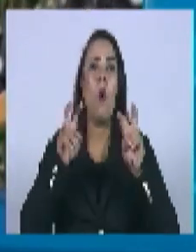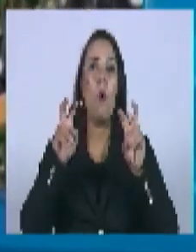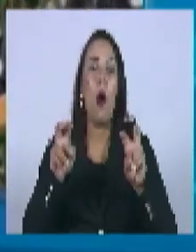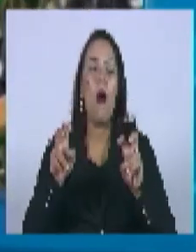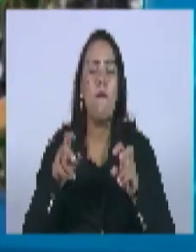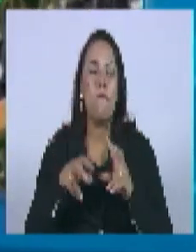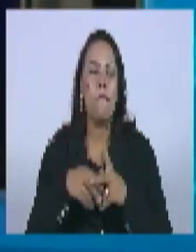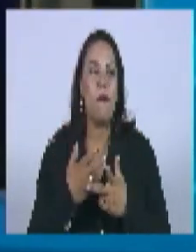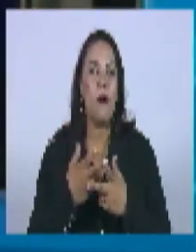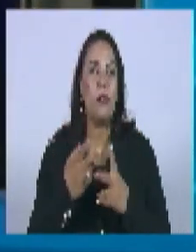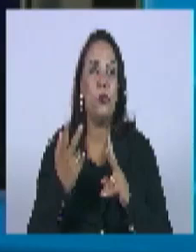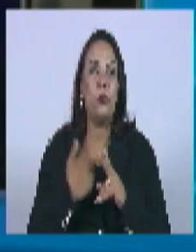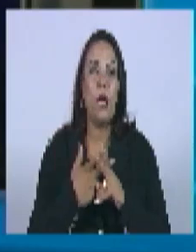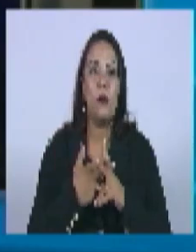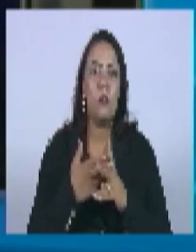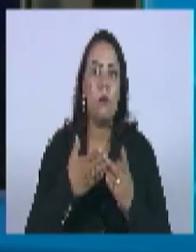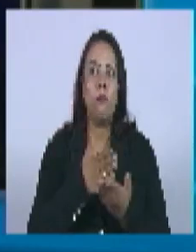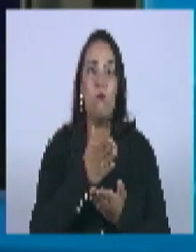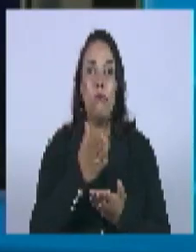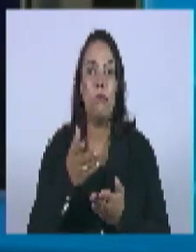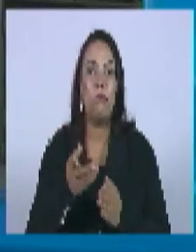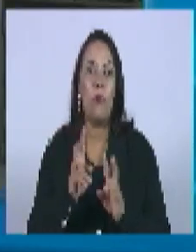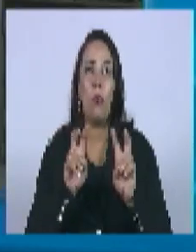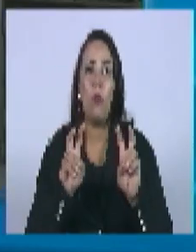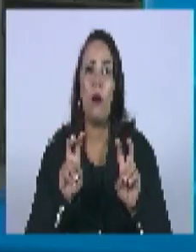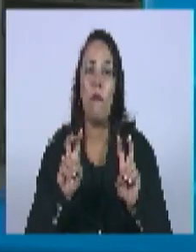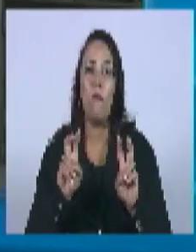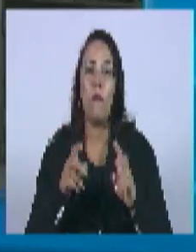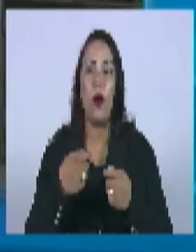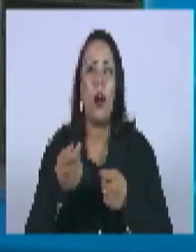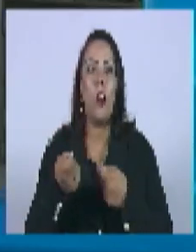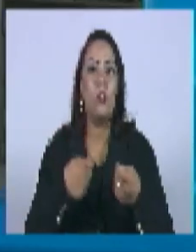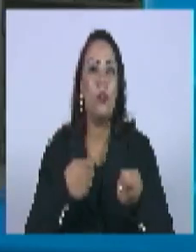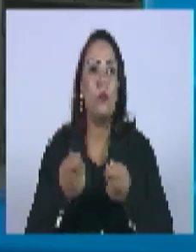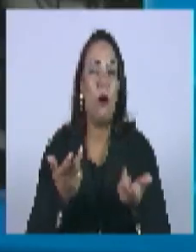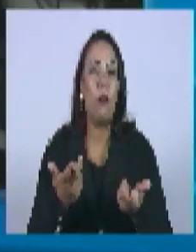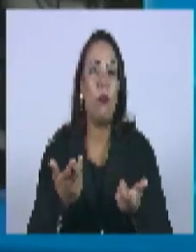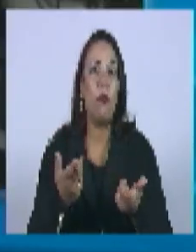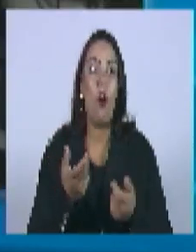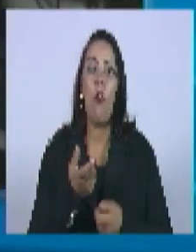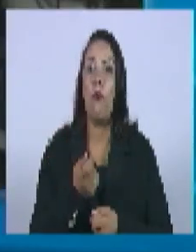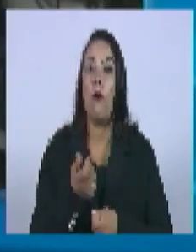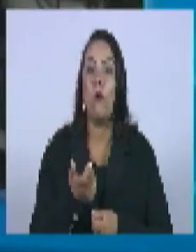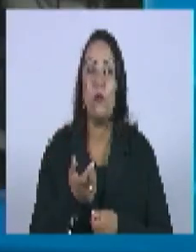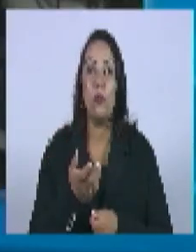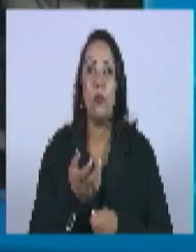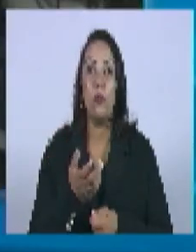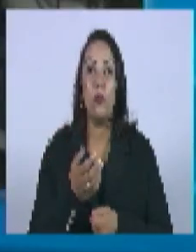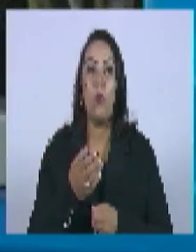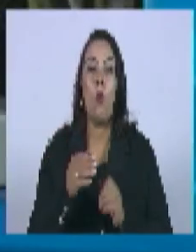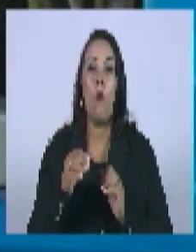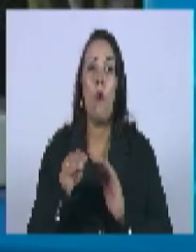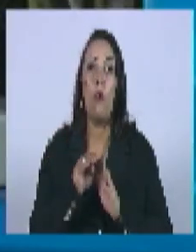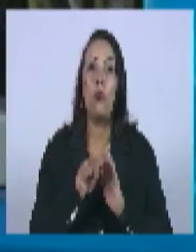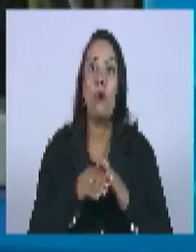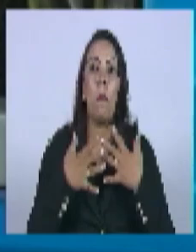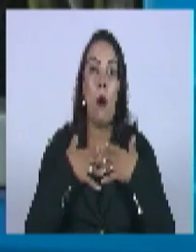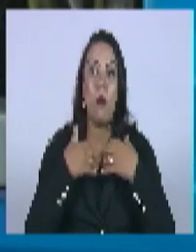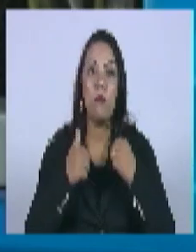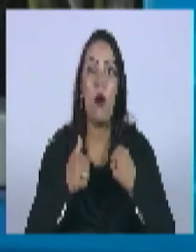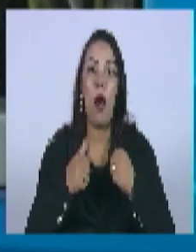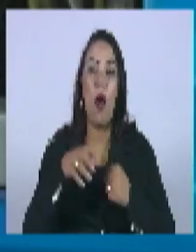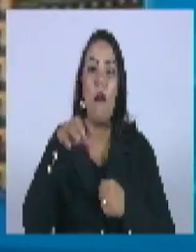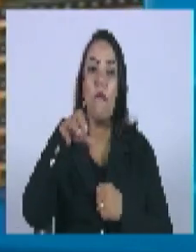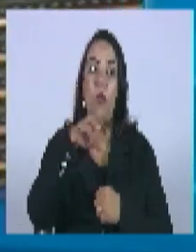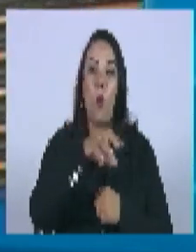البشر وحركه الاقتصاد وحركه المال والانظمه الصحيه في بعض